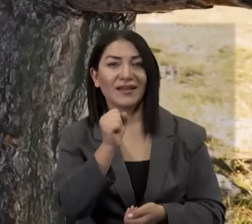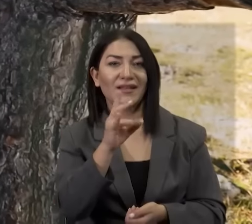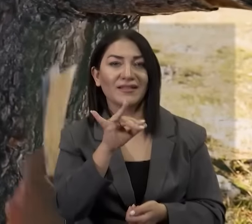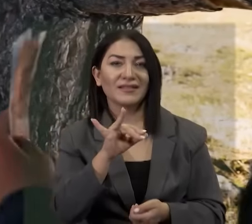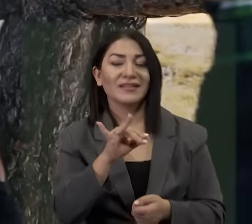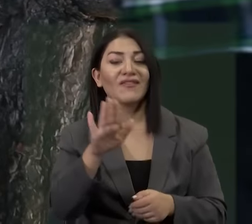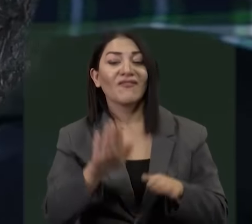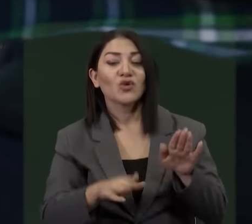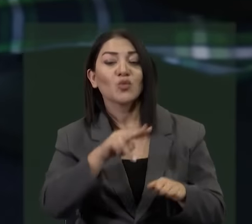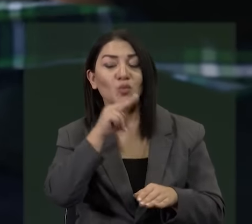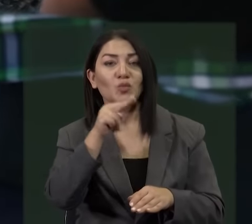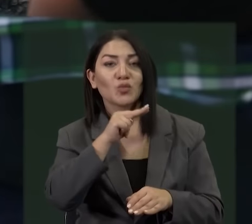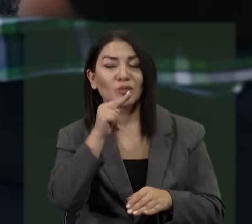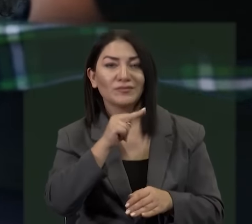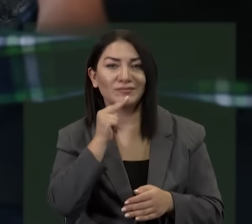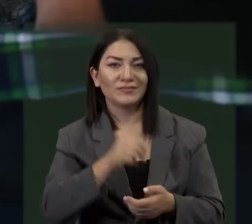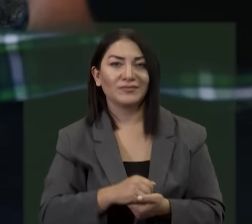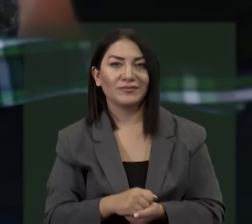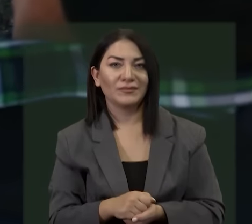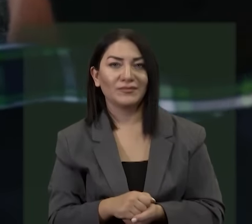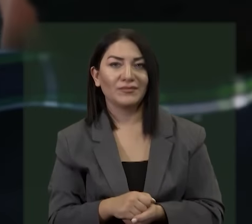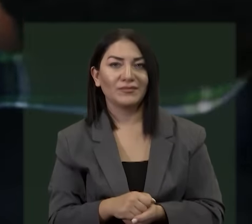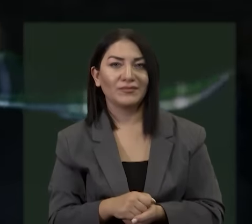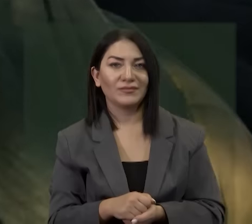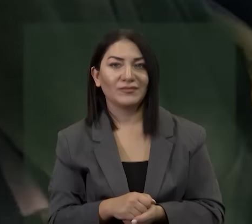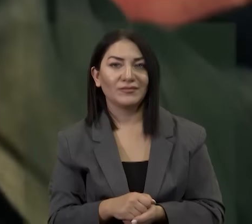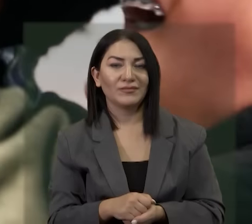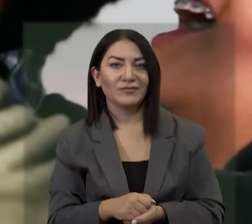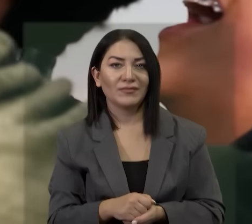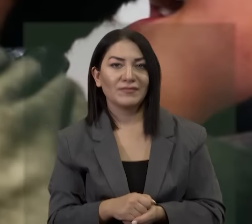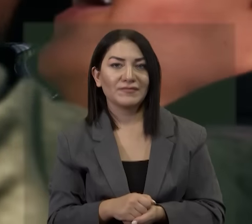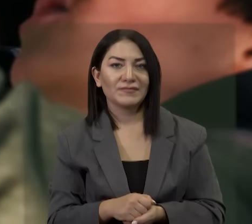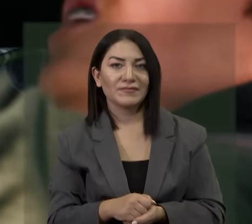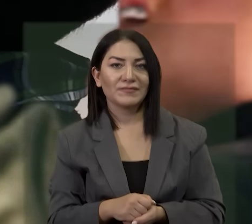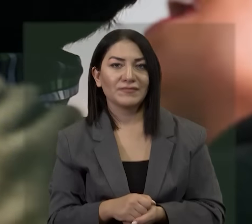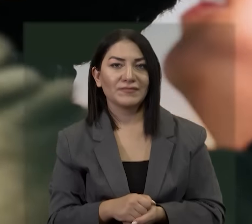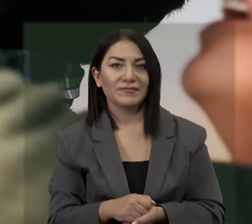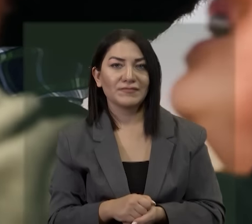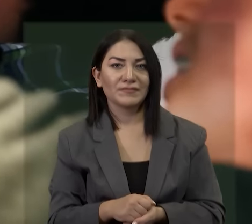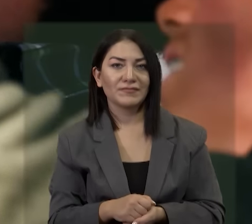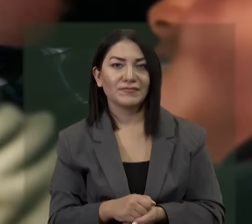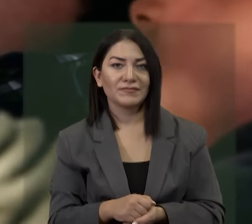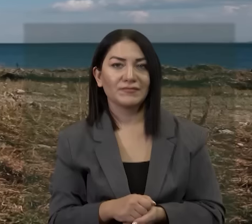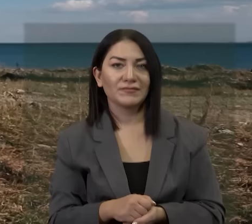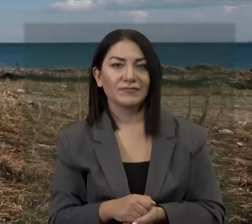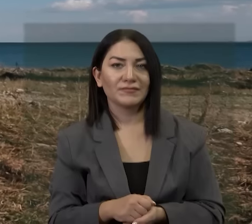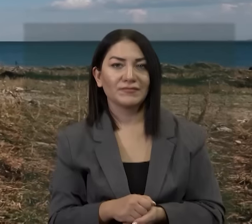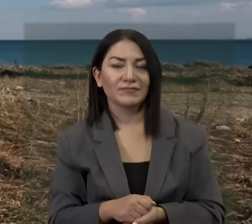Արի, արի, արի, արի, մոտքը տեսնեմ։ Հա, Արմենի տերս էստեղը։ Արի, արի, արի, արի, արի, արի, արի, արի, արի,